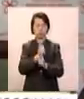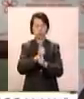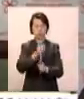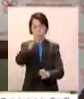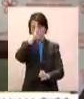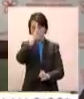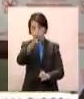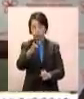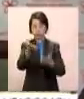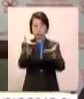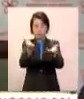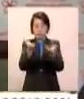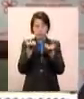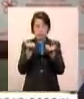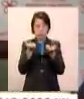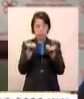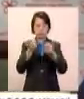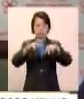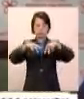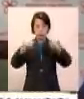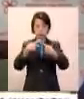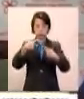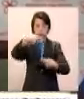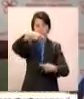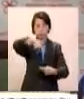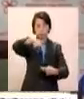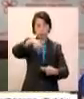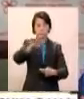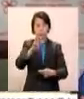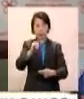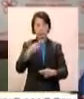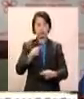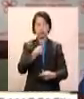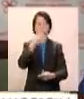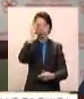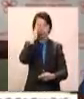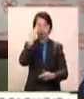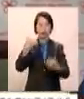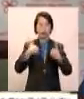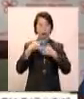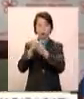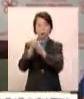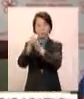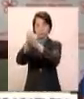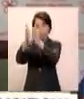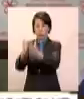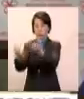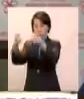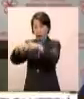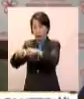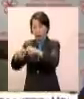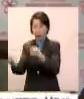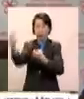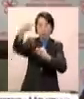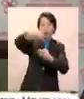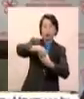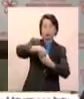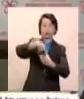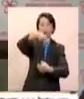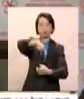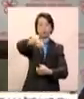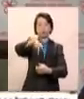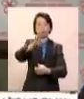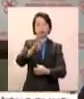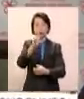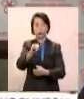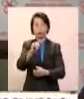fokus mahukan bahawa parti ini, walaupun kita tahu ada pemimpin-pemimpin UMNO yang masuk ke dalam Bersatu,